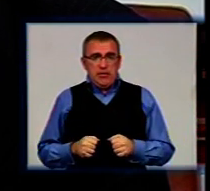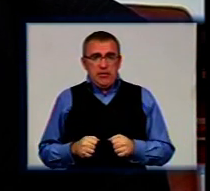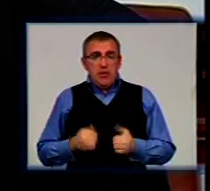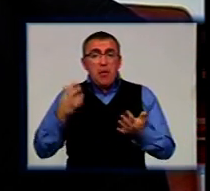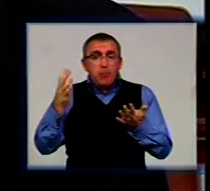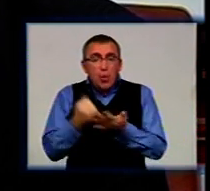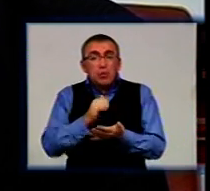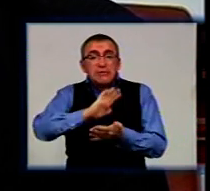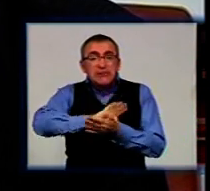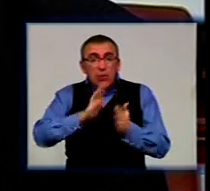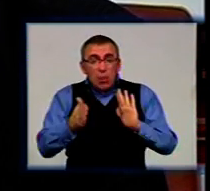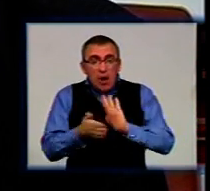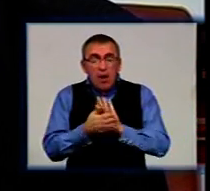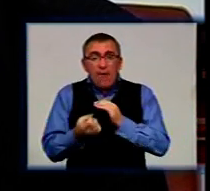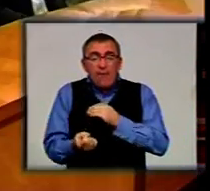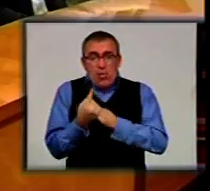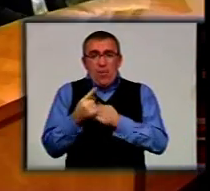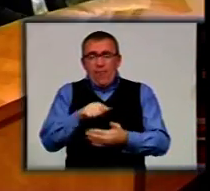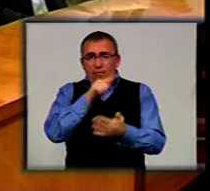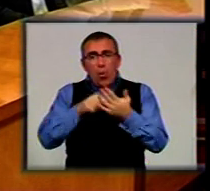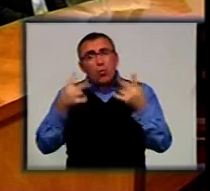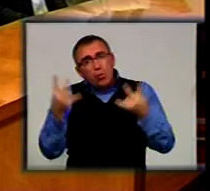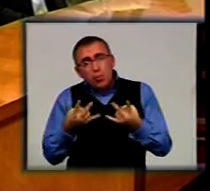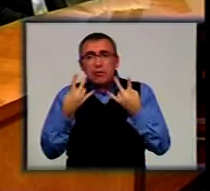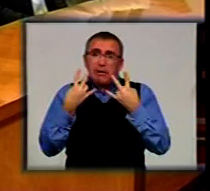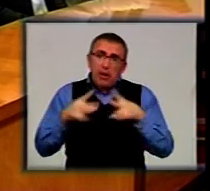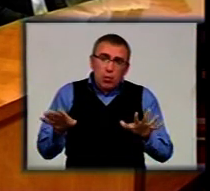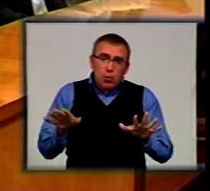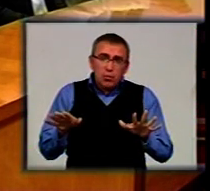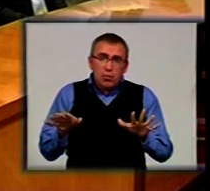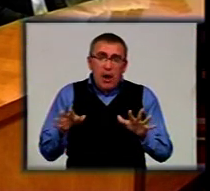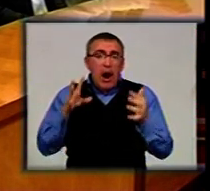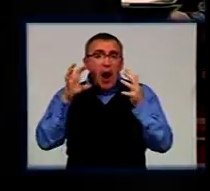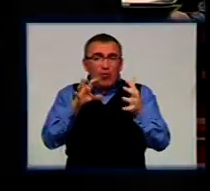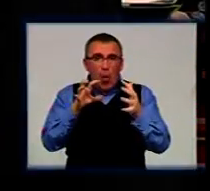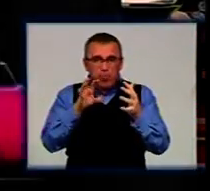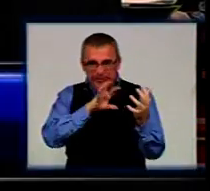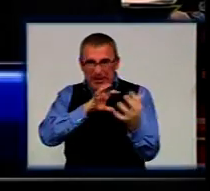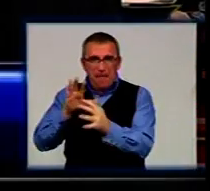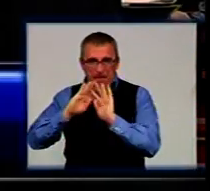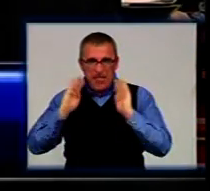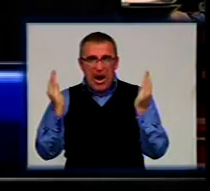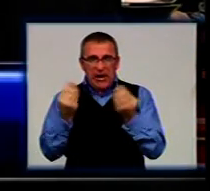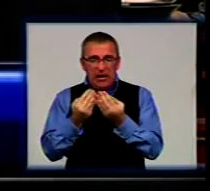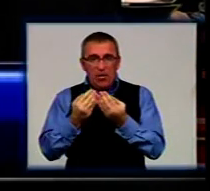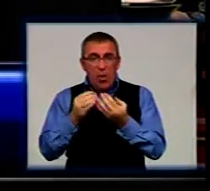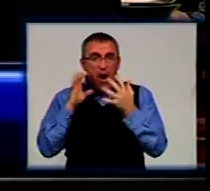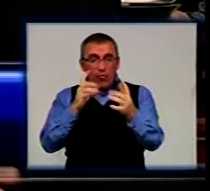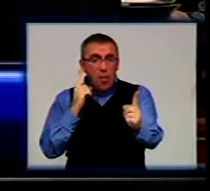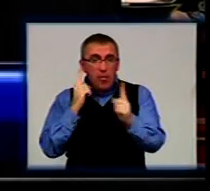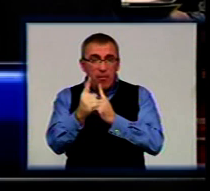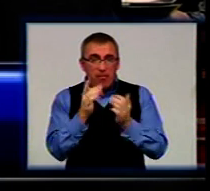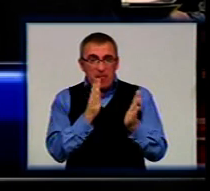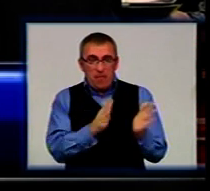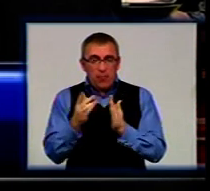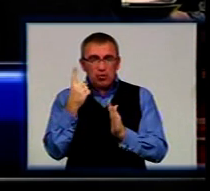дають. Виходить ситуація, виникає питання, потрібен чи не потрібен автобусний парк. До того, як центральний маршрут у нас знаходилось